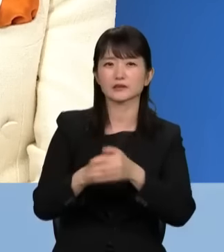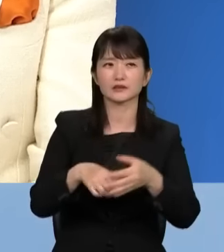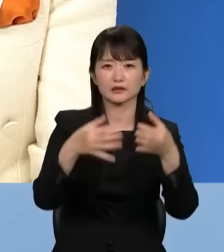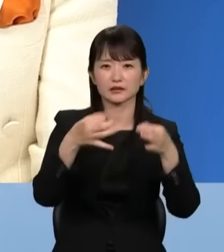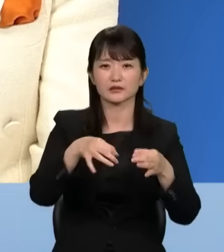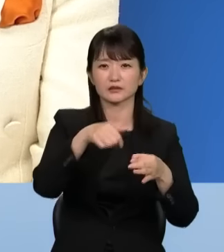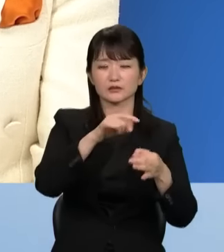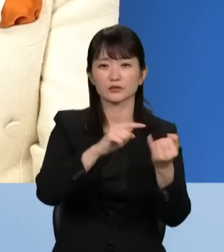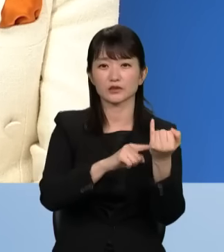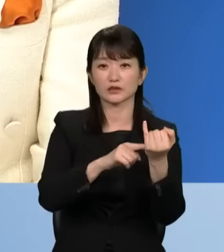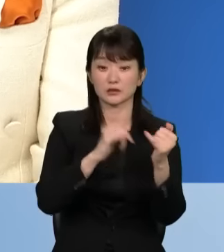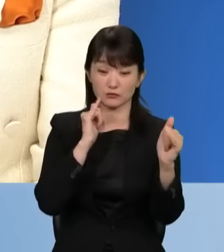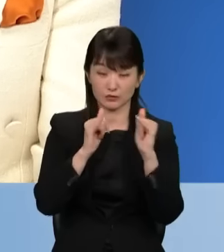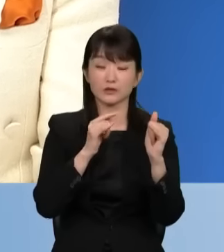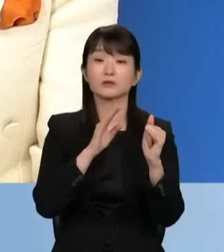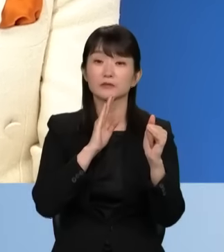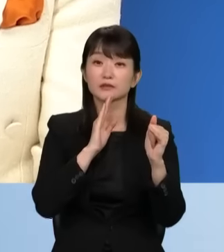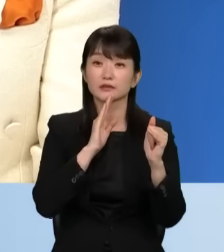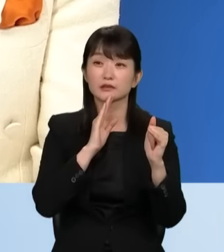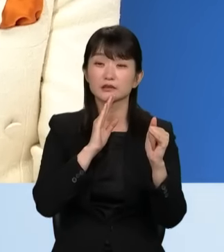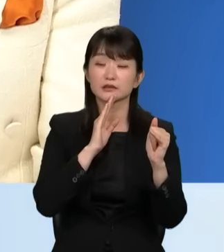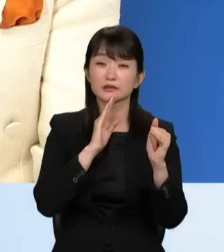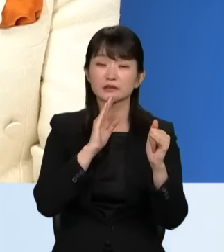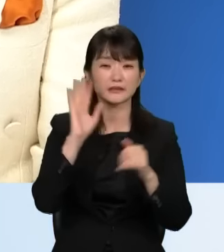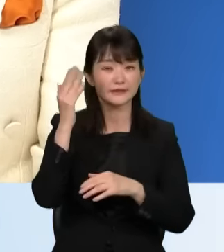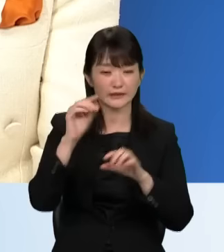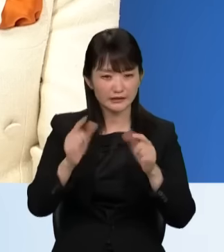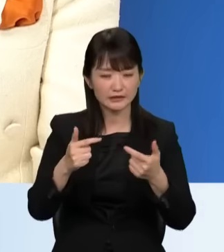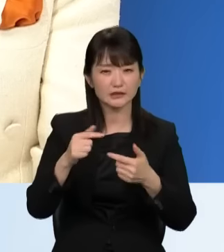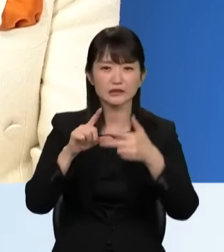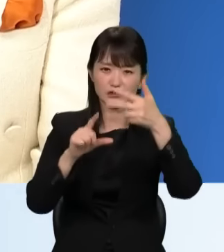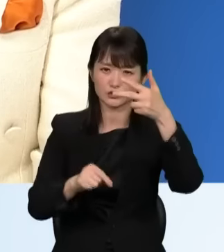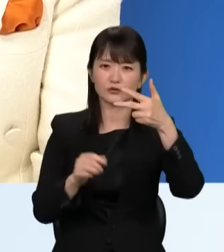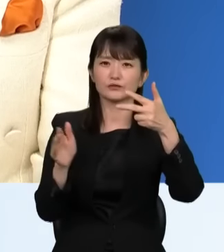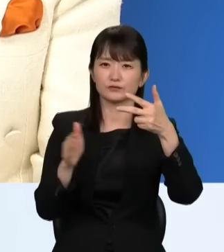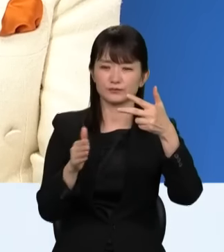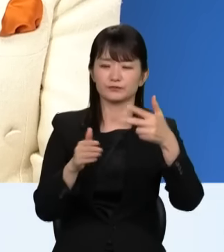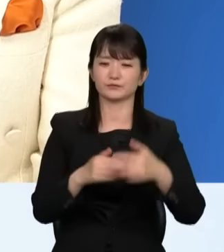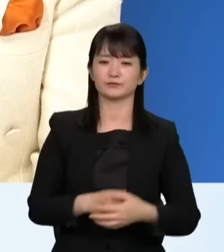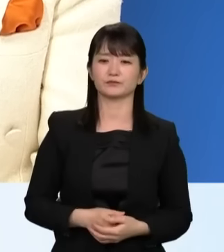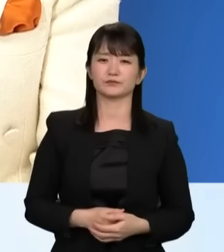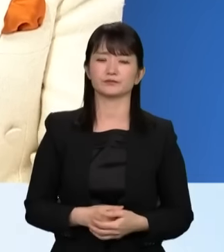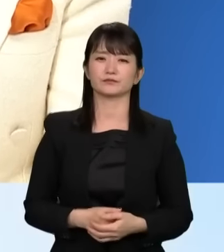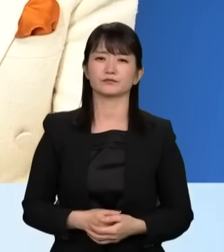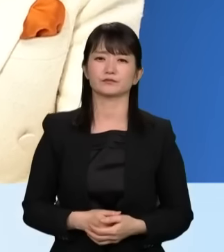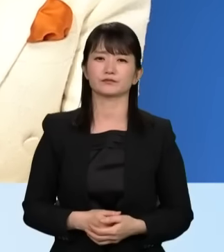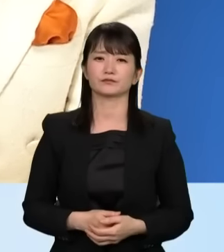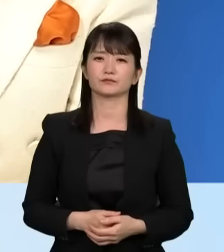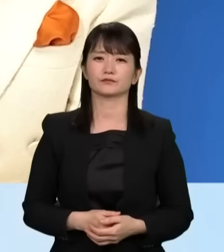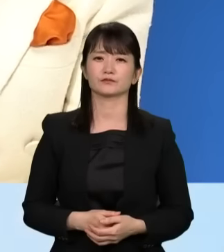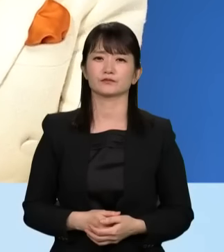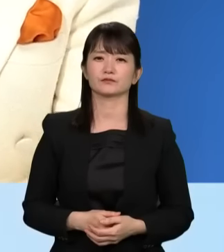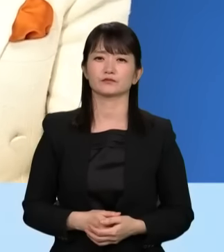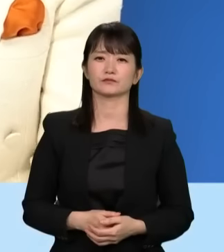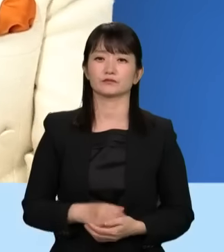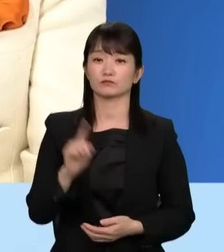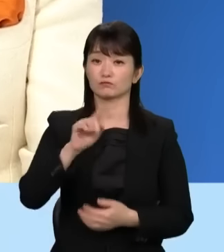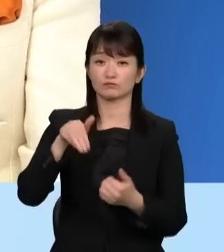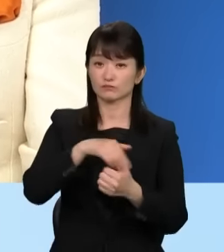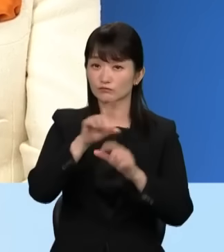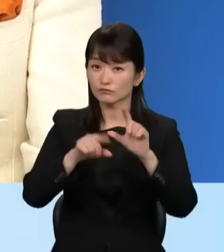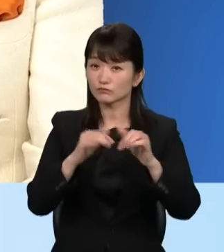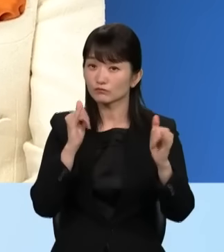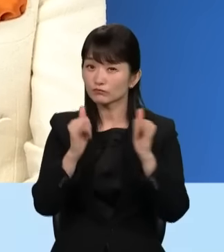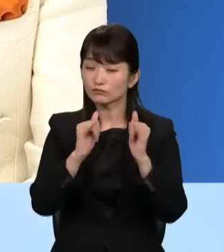맞다 근데 최근이 아니라 지난 7월이다 시부 상이었지 때문에 날짜를 정확히 기억한다 이렇게 밝히셨습니다 근데 어떤 상황에서